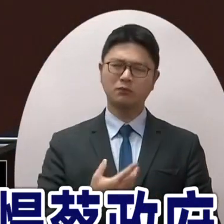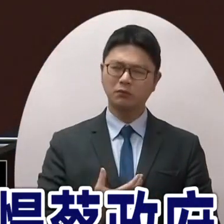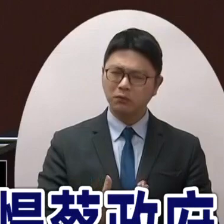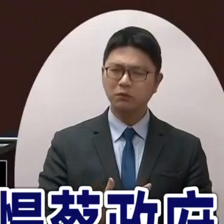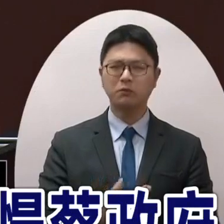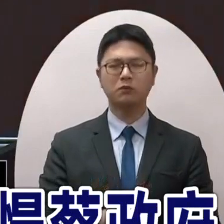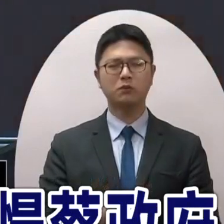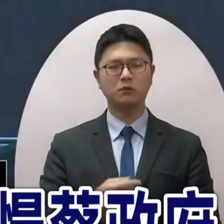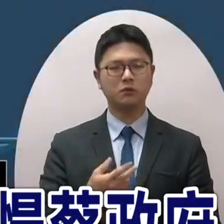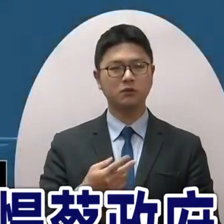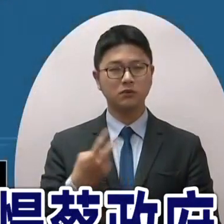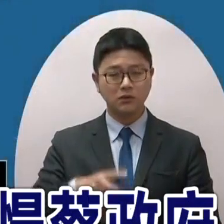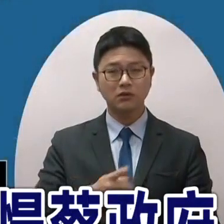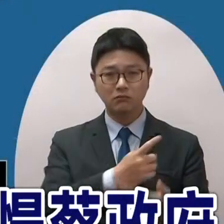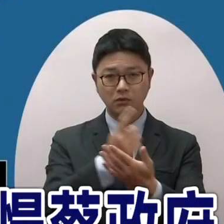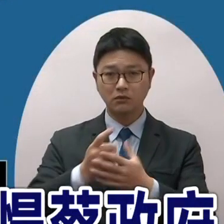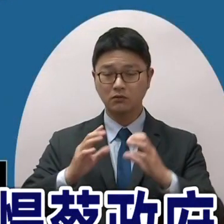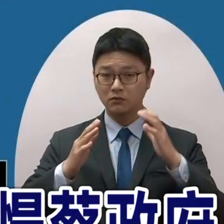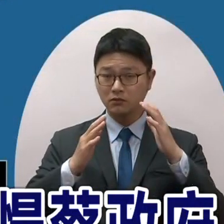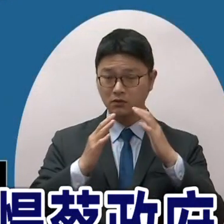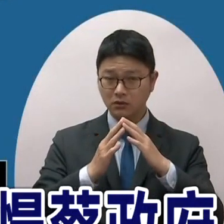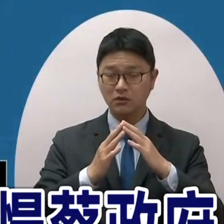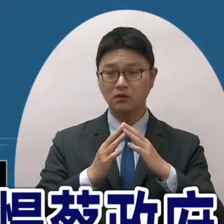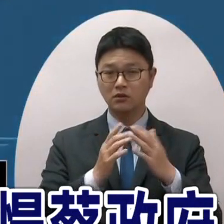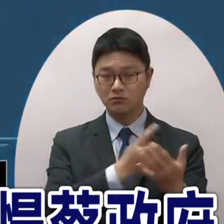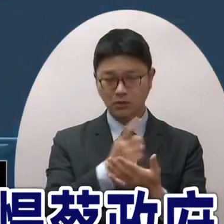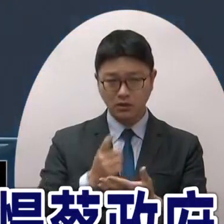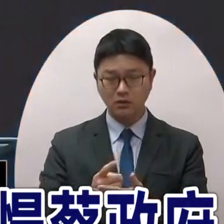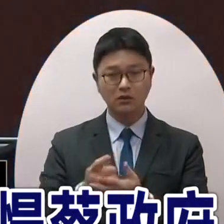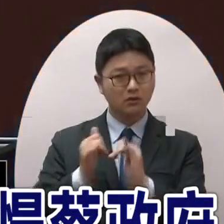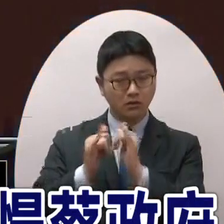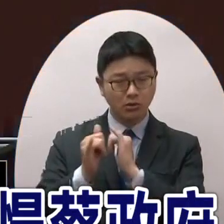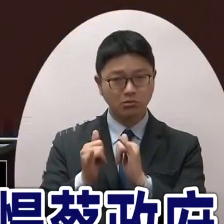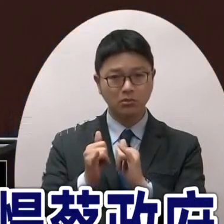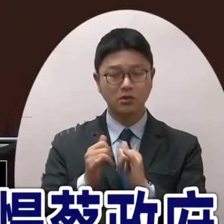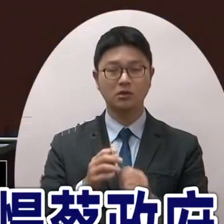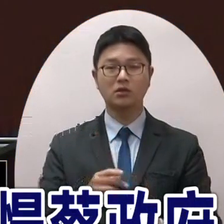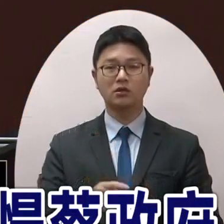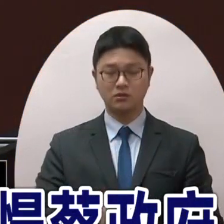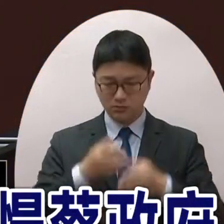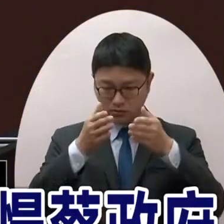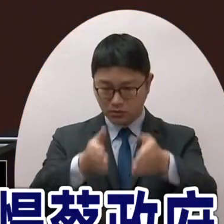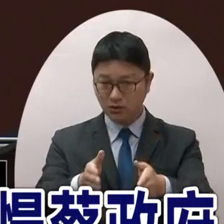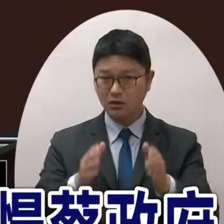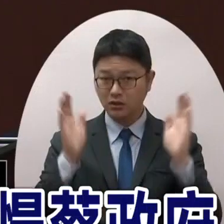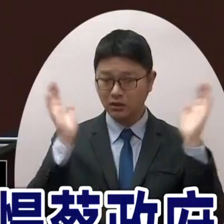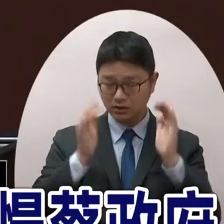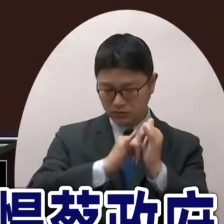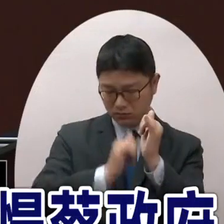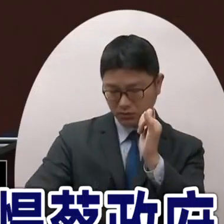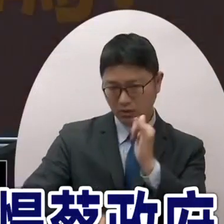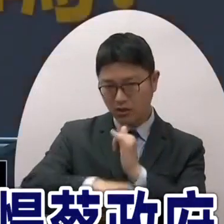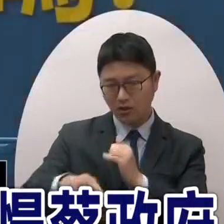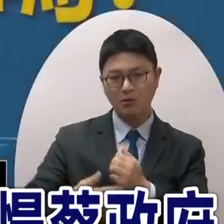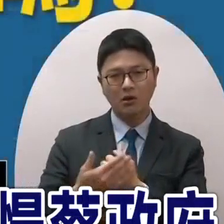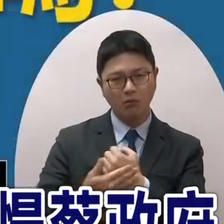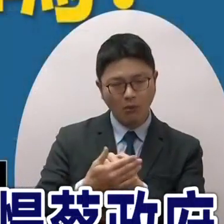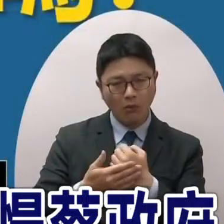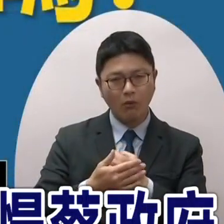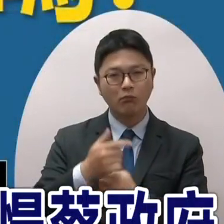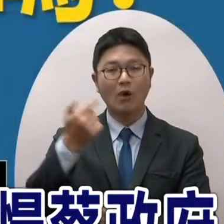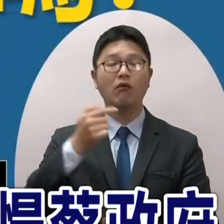每一个国家每一个家人都把我们的下一代保护得好好的，因